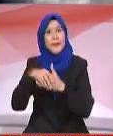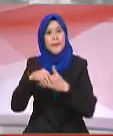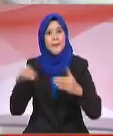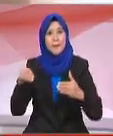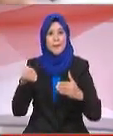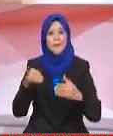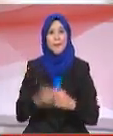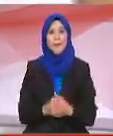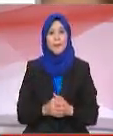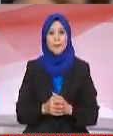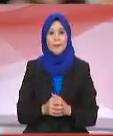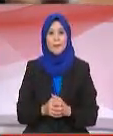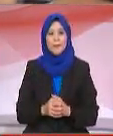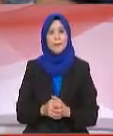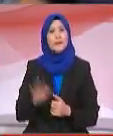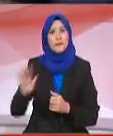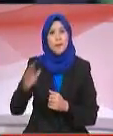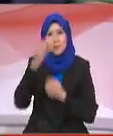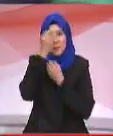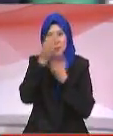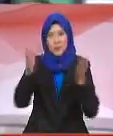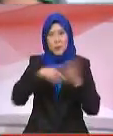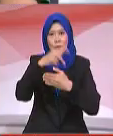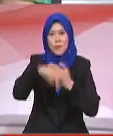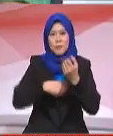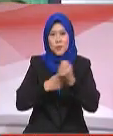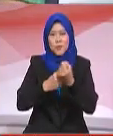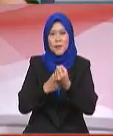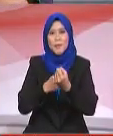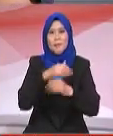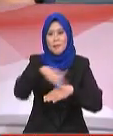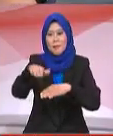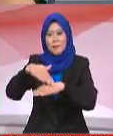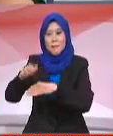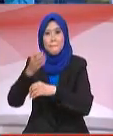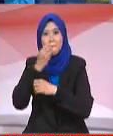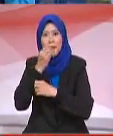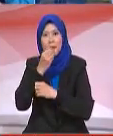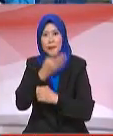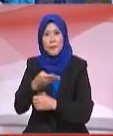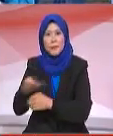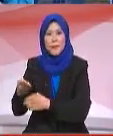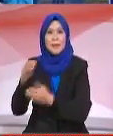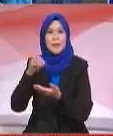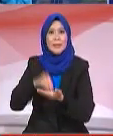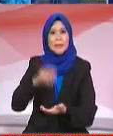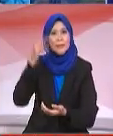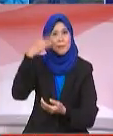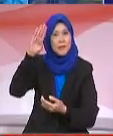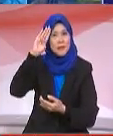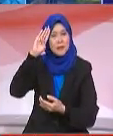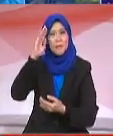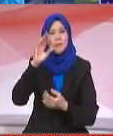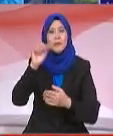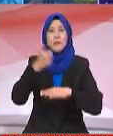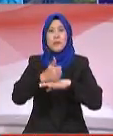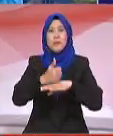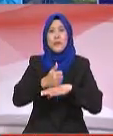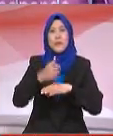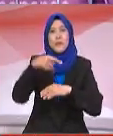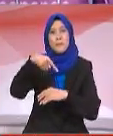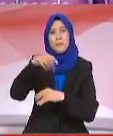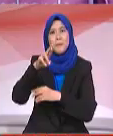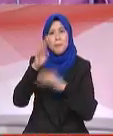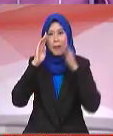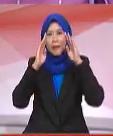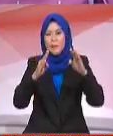RM232.80. Beliau menyatakan demikian pada program sumbangan kepada penghantar makanan dan barangan di Kangar, Anjuran Pertubuhan Aspirasi Prihatin